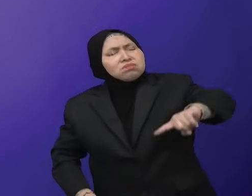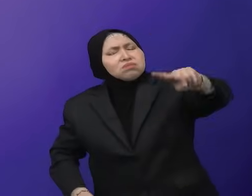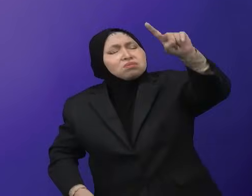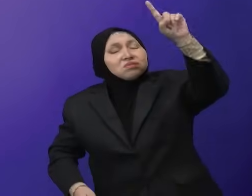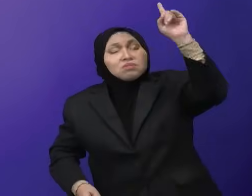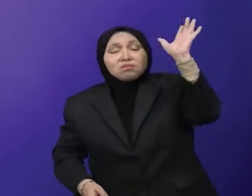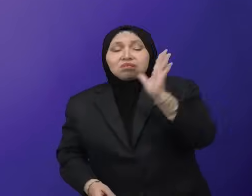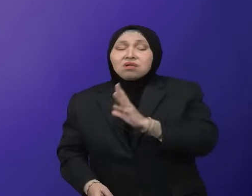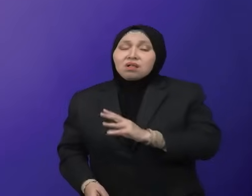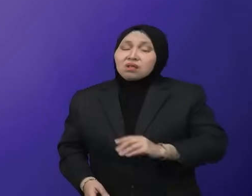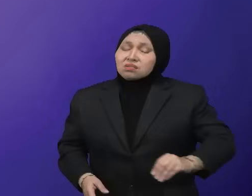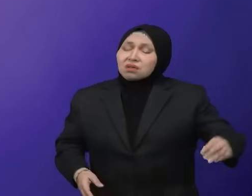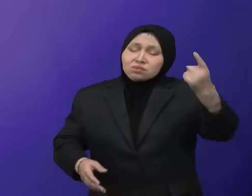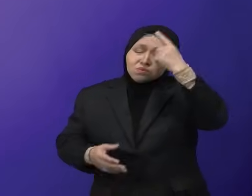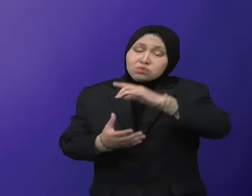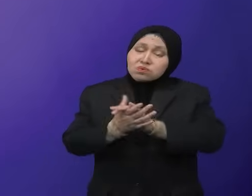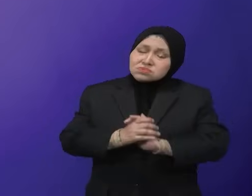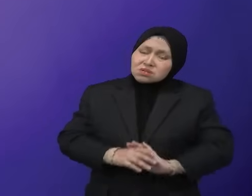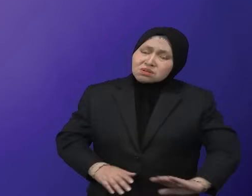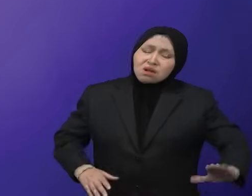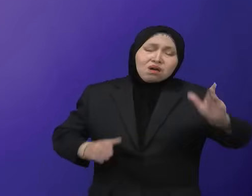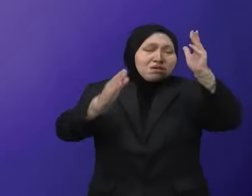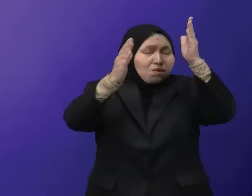sabilillahi wal